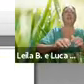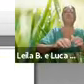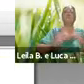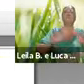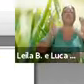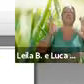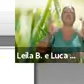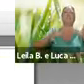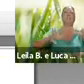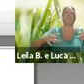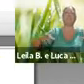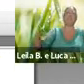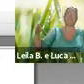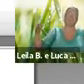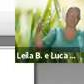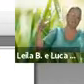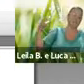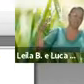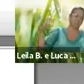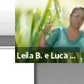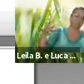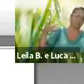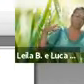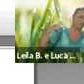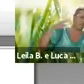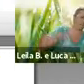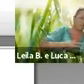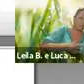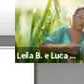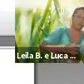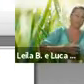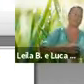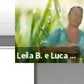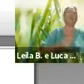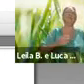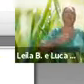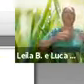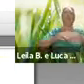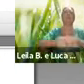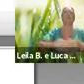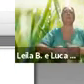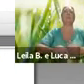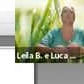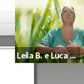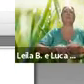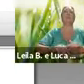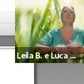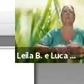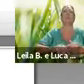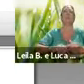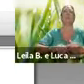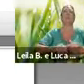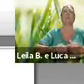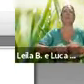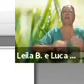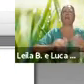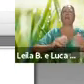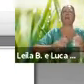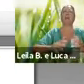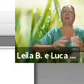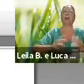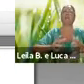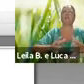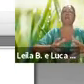è ipsis litteris, puoi dire. Anche se il messaggio non è tale quale, no? Il messaggio si adatta al medium,